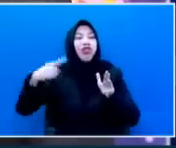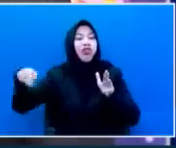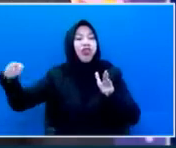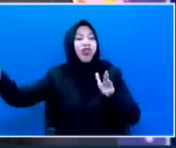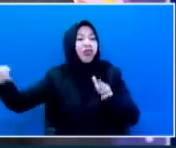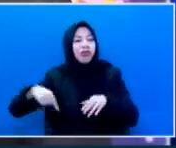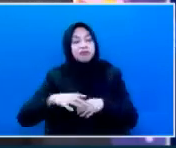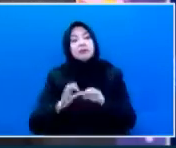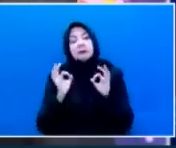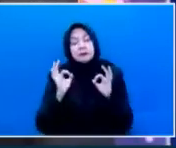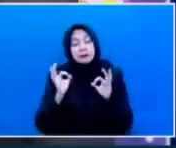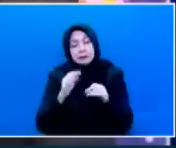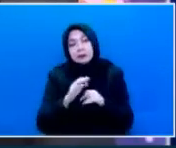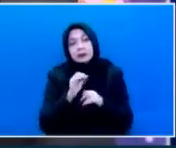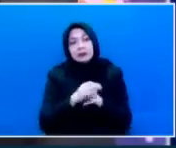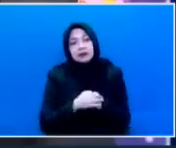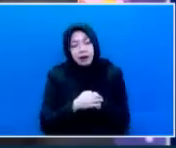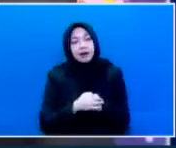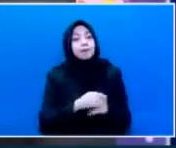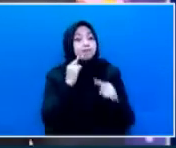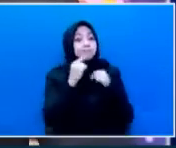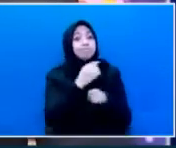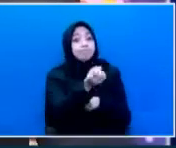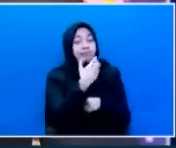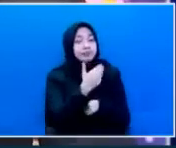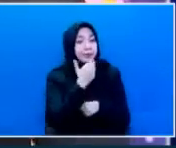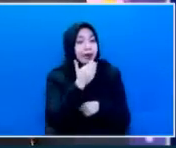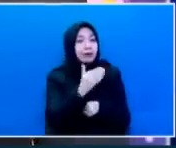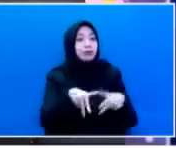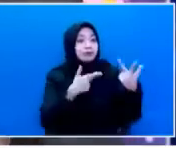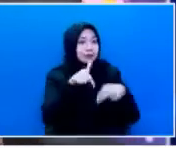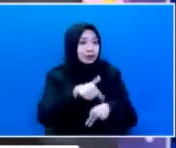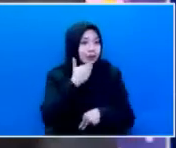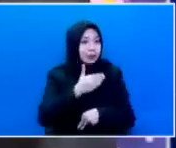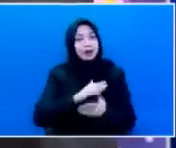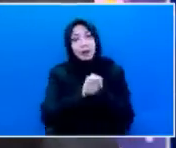terima kasih direktur eksekutif indikator politik Indonesia Mas Burhanudin Muhtadi telah bergabung bersama kami di Kompas malam Salam sehat Mas Burhan